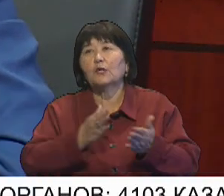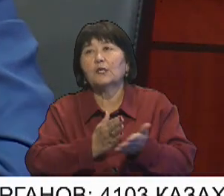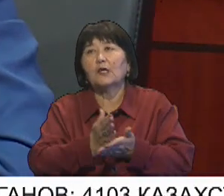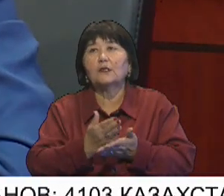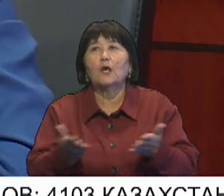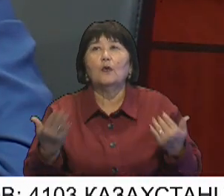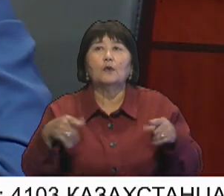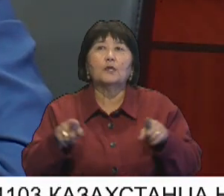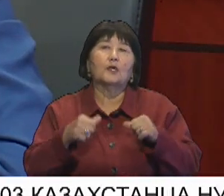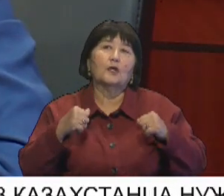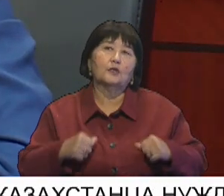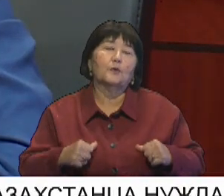отдых в такое спокойное Мирное время